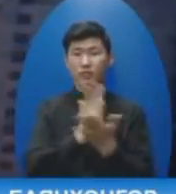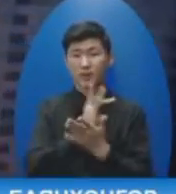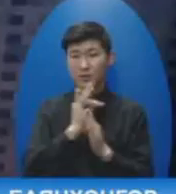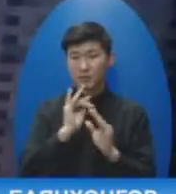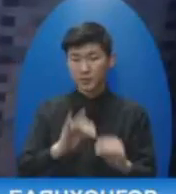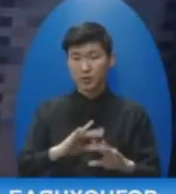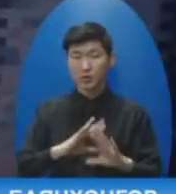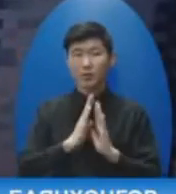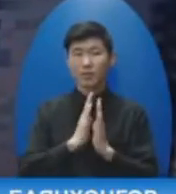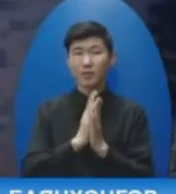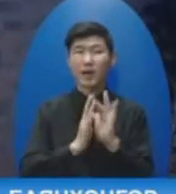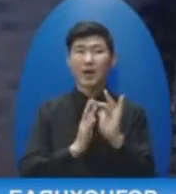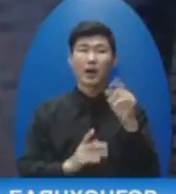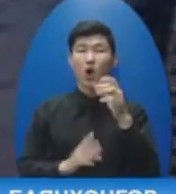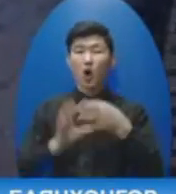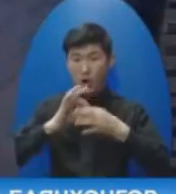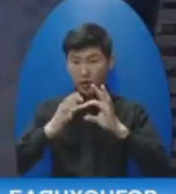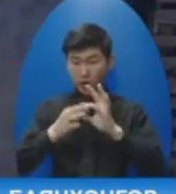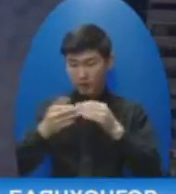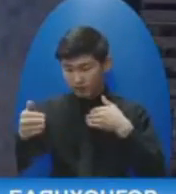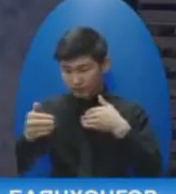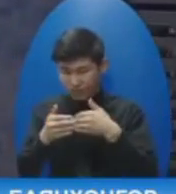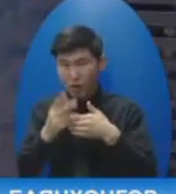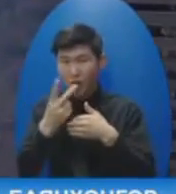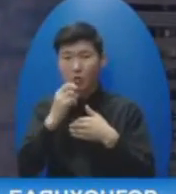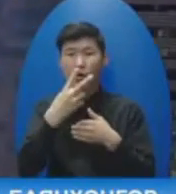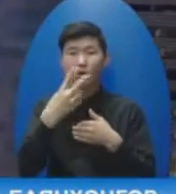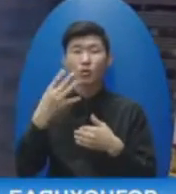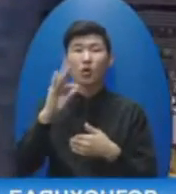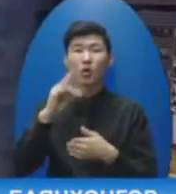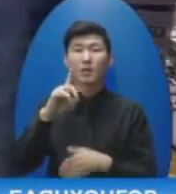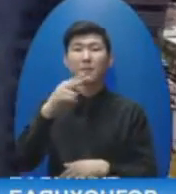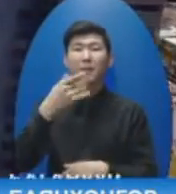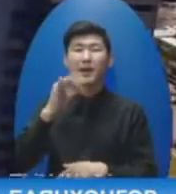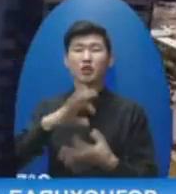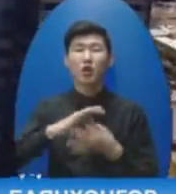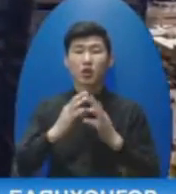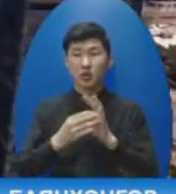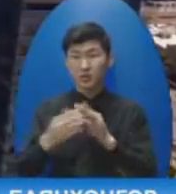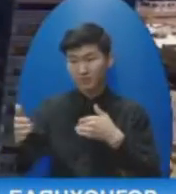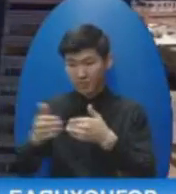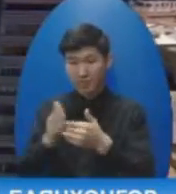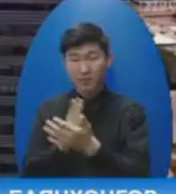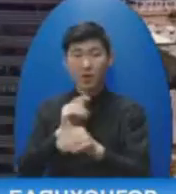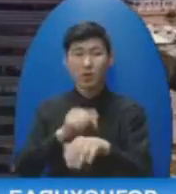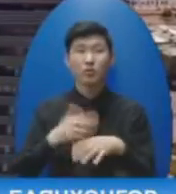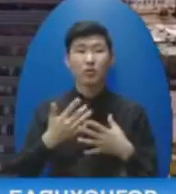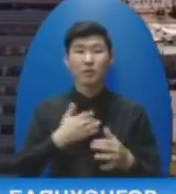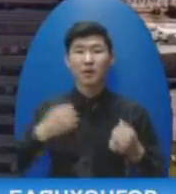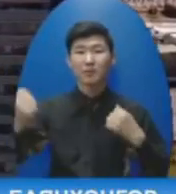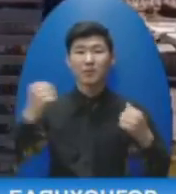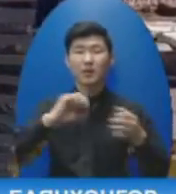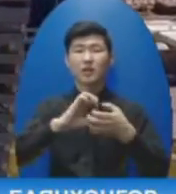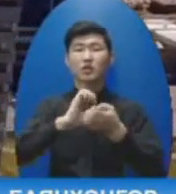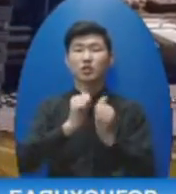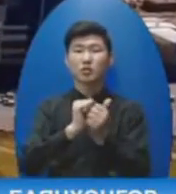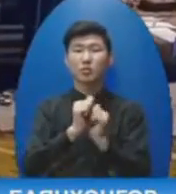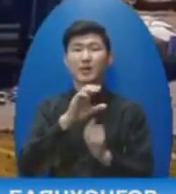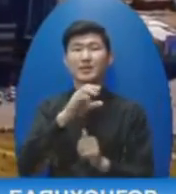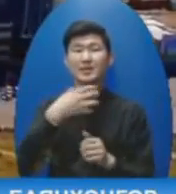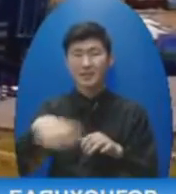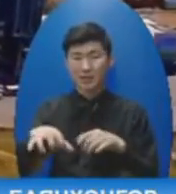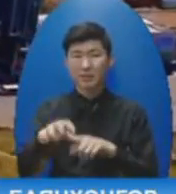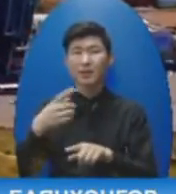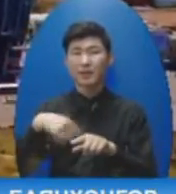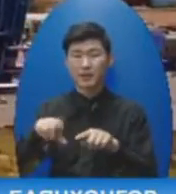ингээ олимпийн хаянд ирдсэн тийм ээ. 2024 оны Парисын олимпийн хаянд ирдсэн. Энэ үед бол манай биндэмэр спортын салбар тэр дундаа